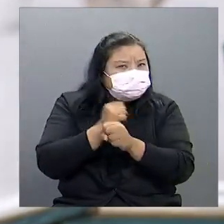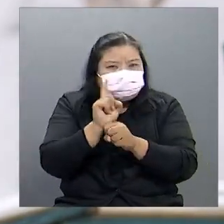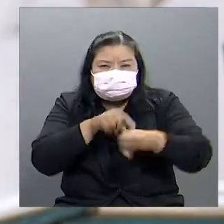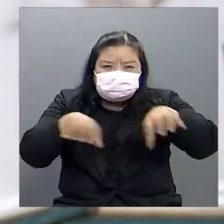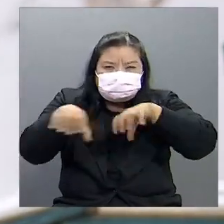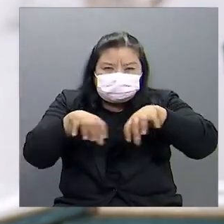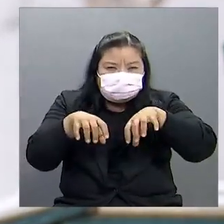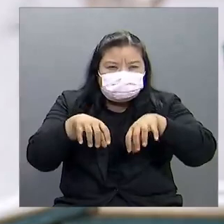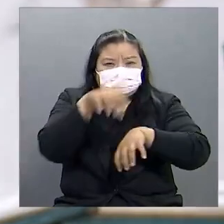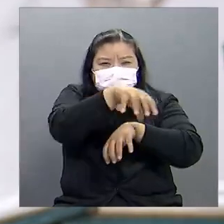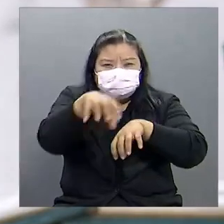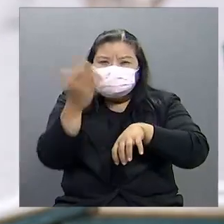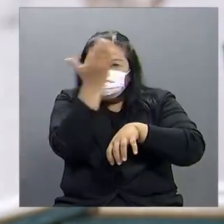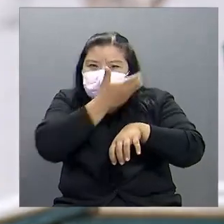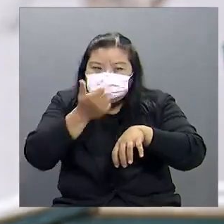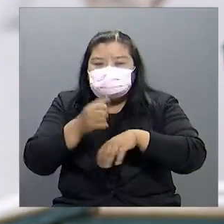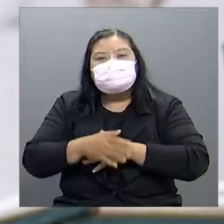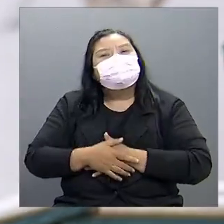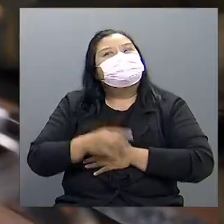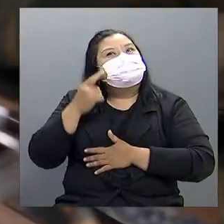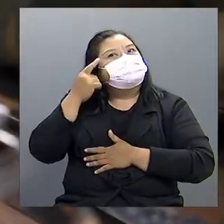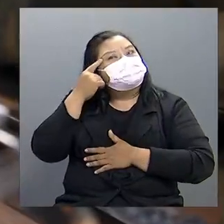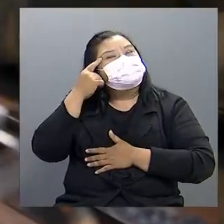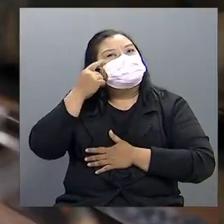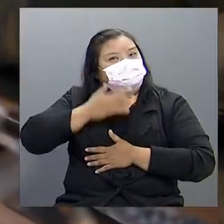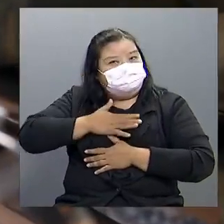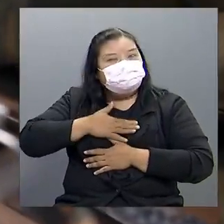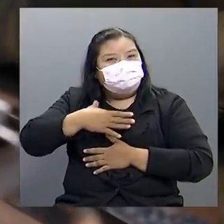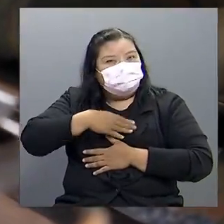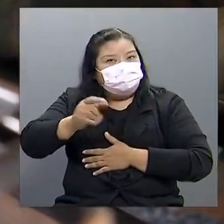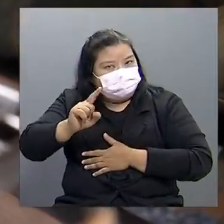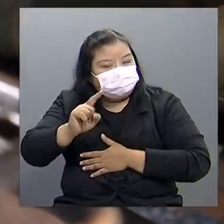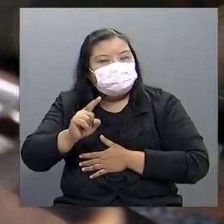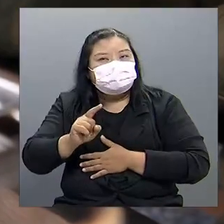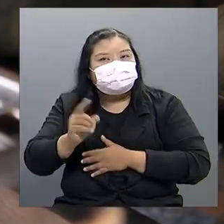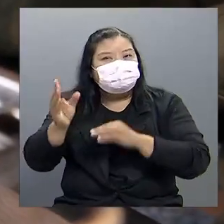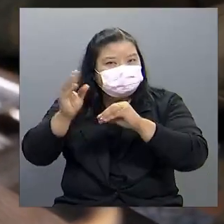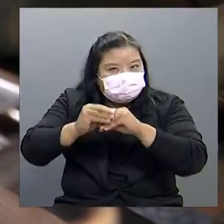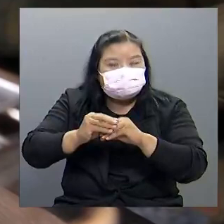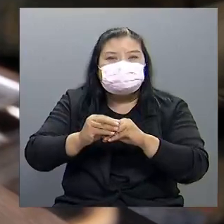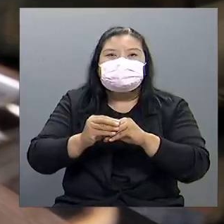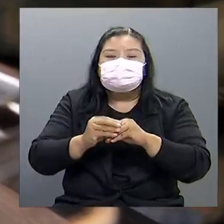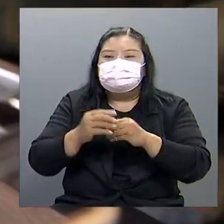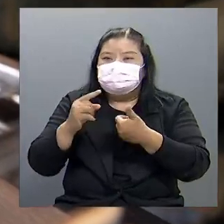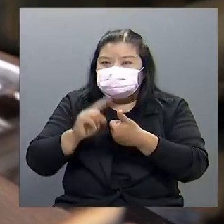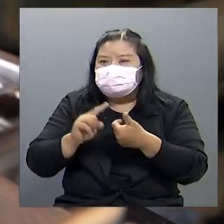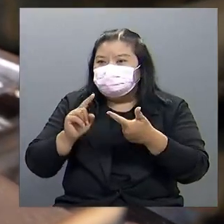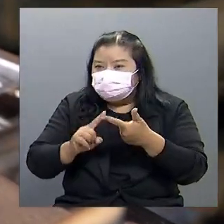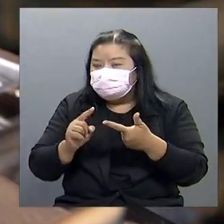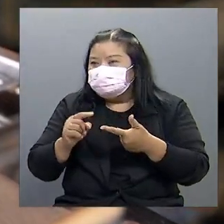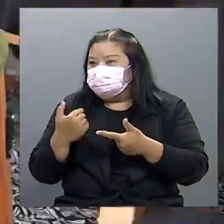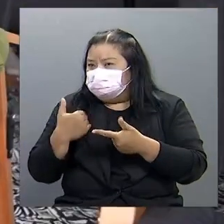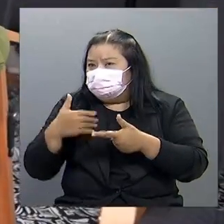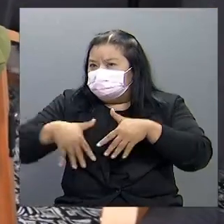หยิบจุดเด่นของเราอยู่ต้นถึงเรามาทำแล้วมันก็ดั๊นตอบโจทย์ในคนยุคใหม่ก็คือคนยุคใหม่อาจจะ